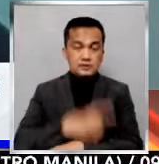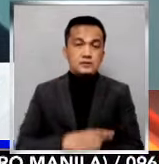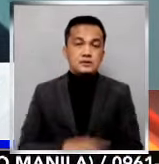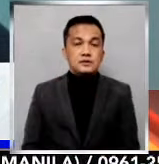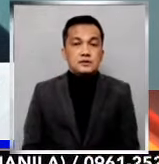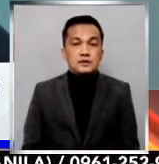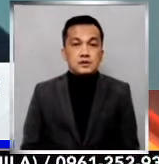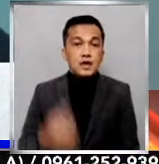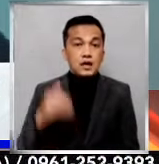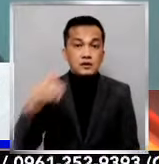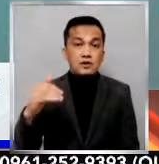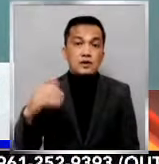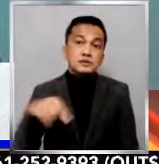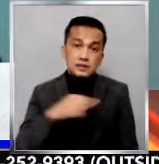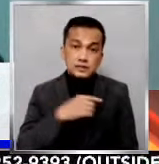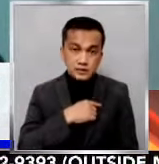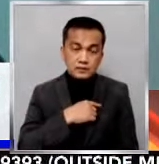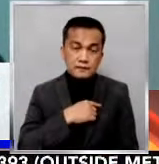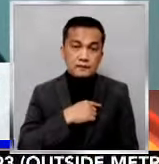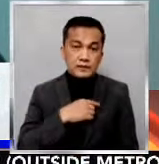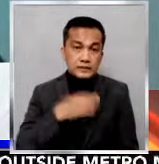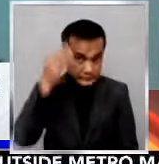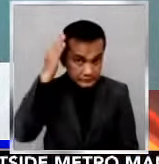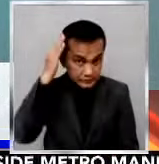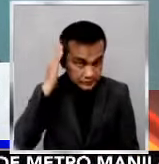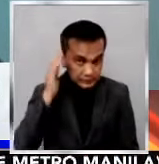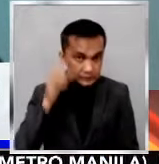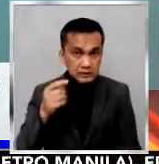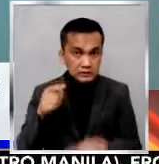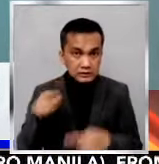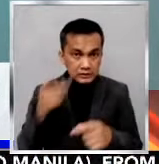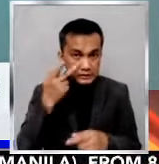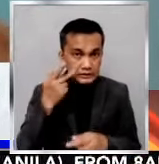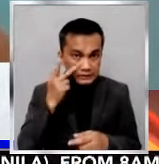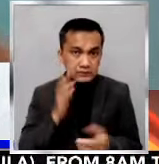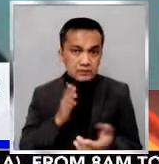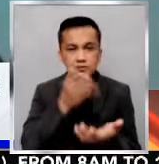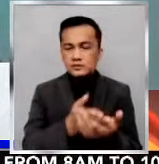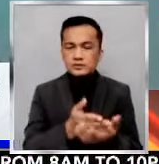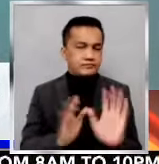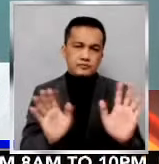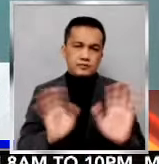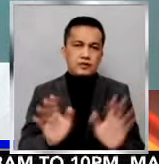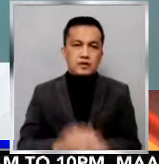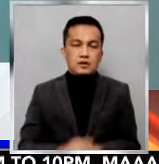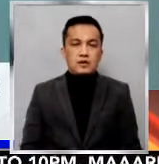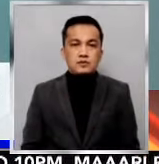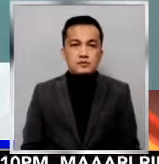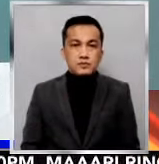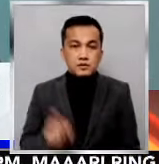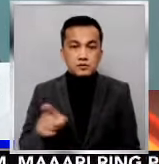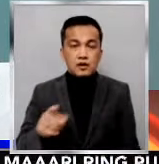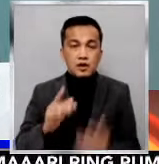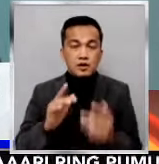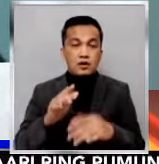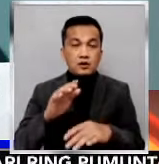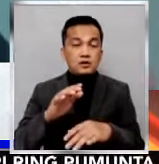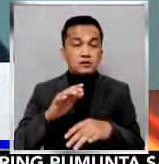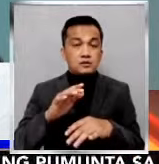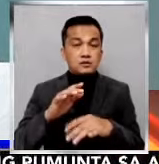na magbakasakali po sila na pumunta roon. At sana makapag-online na booking